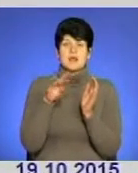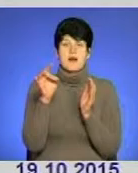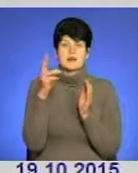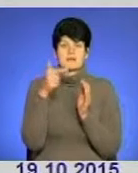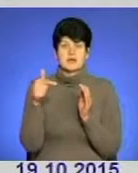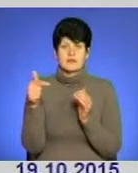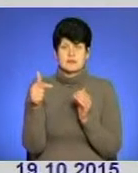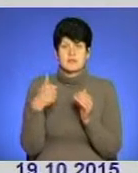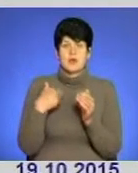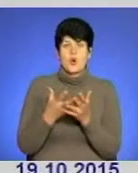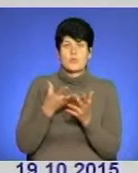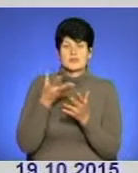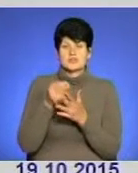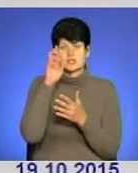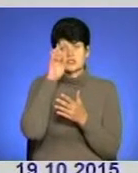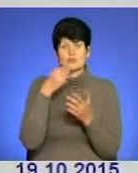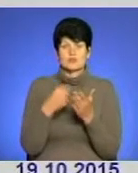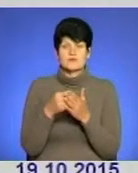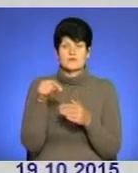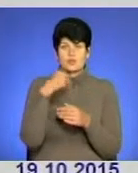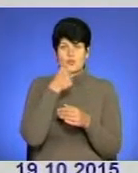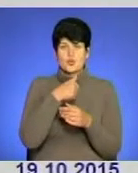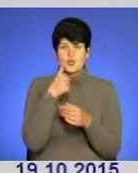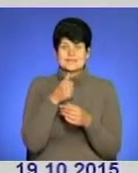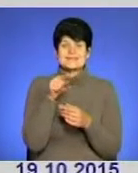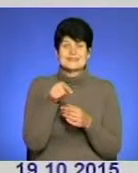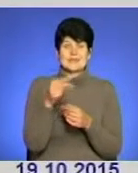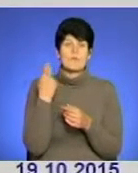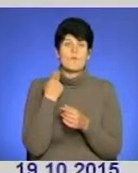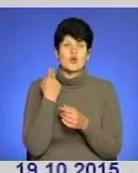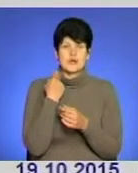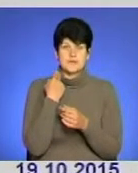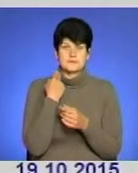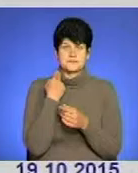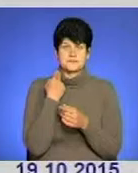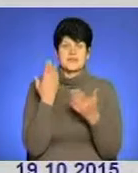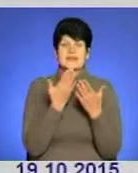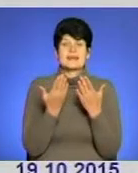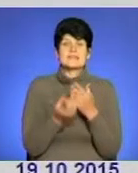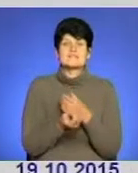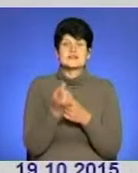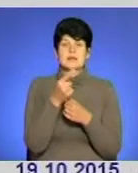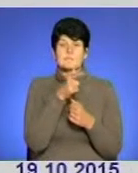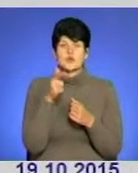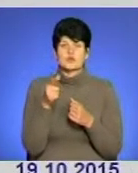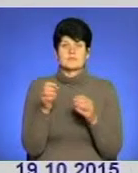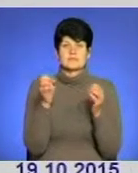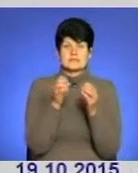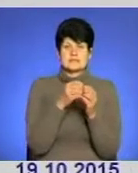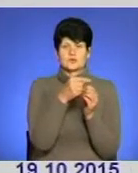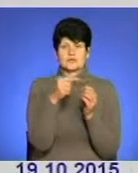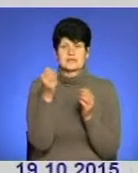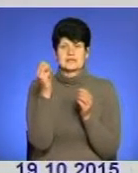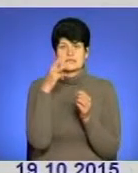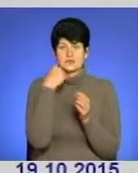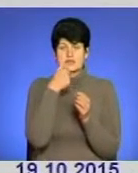гривень ми оплачуємо з державного бюджету цього року за ті борги, які виникли протягом 10-13 років